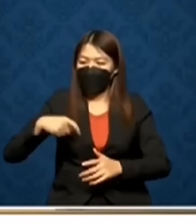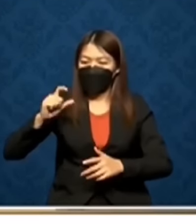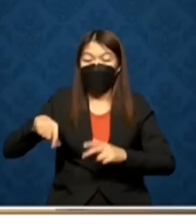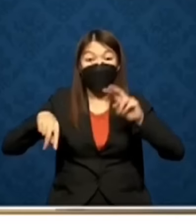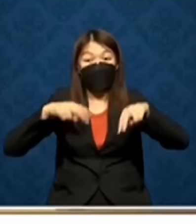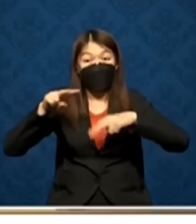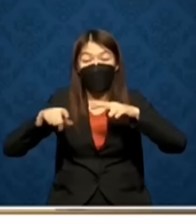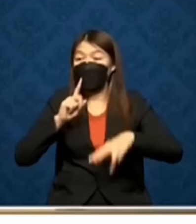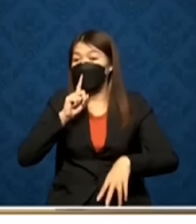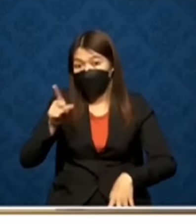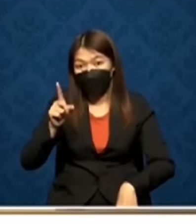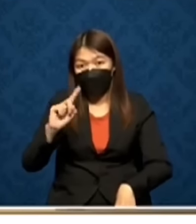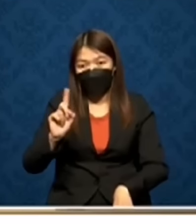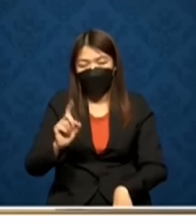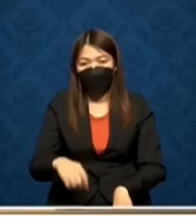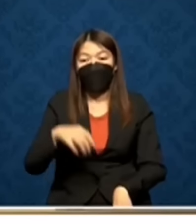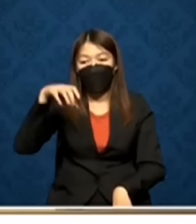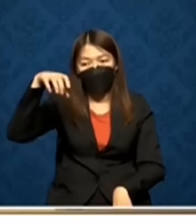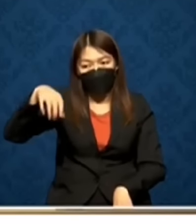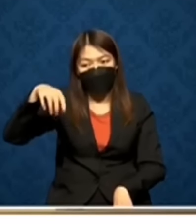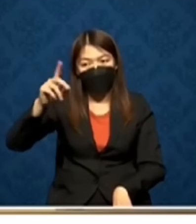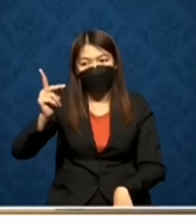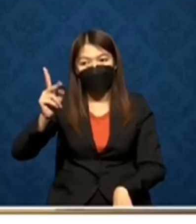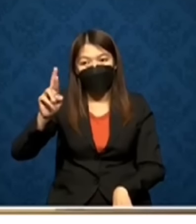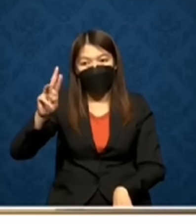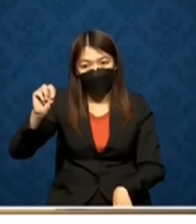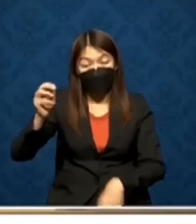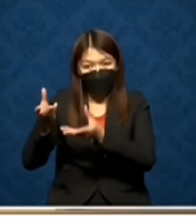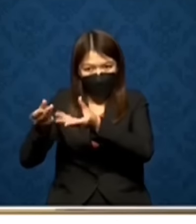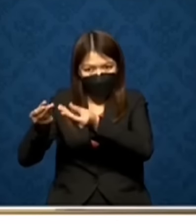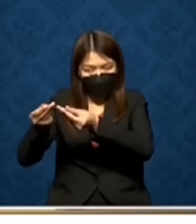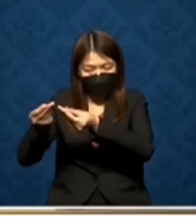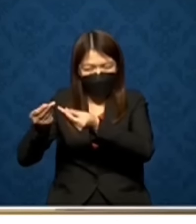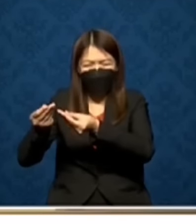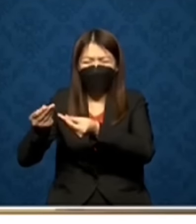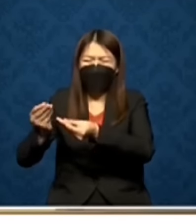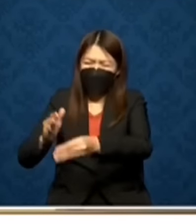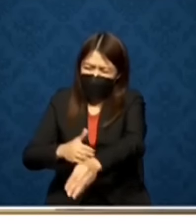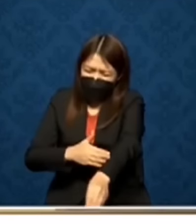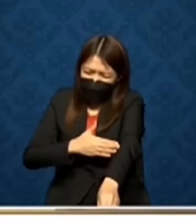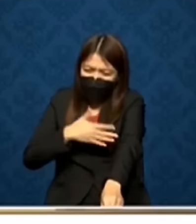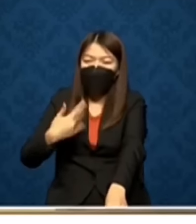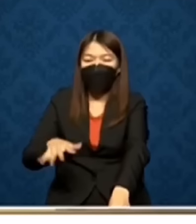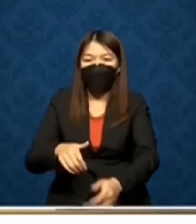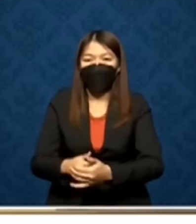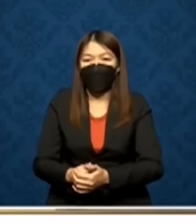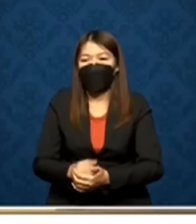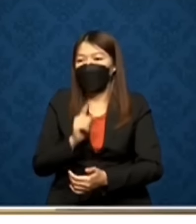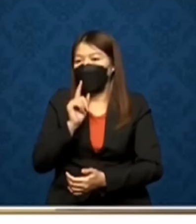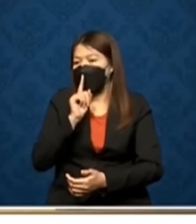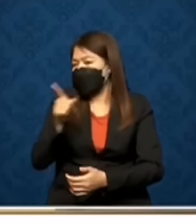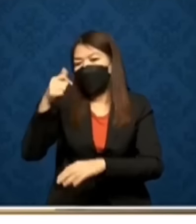ครองคือไปฟ้องกรมที่ดินที่เกิดมานานมากแล้วไปฟ้องอธิบดีกรม